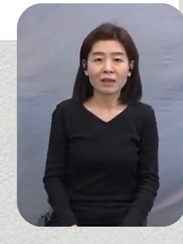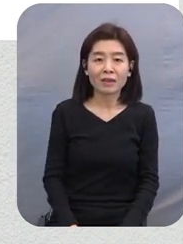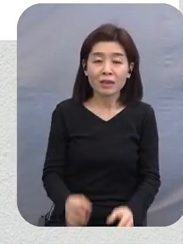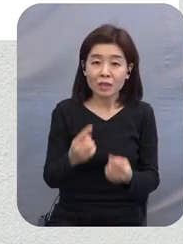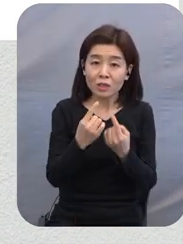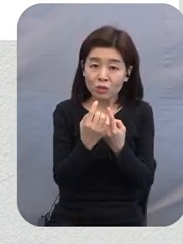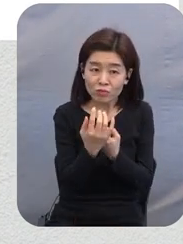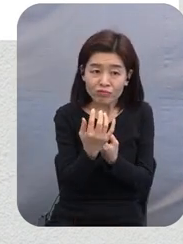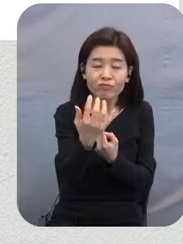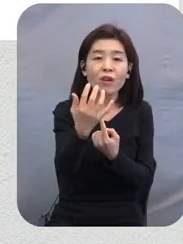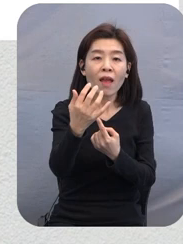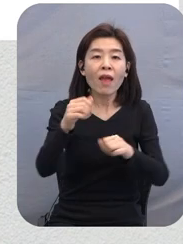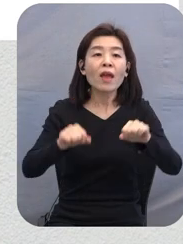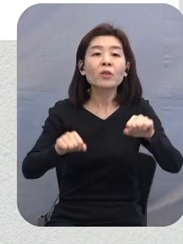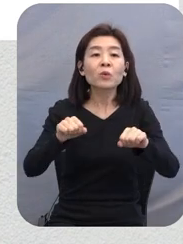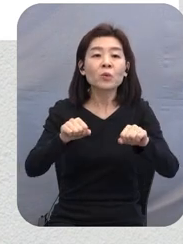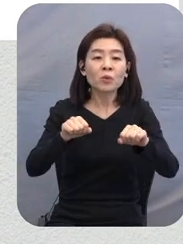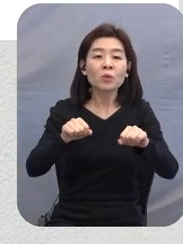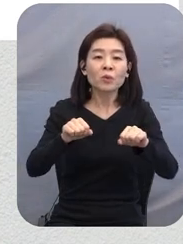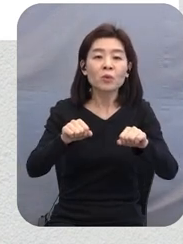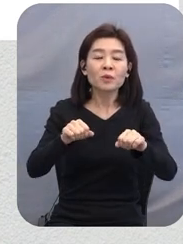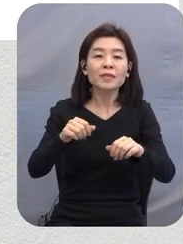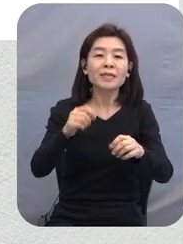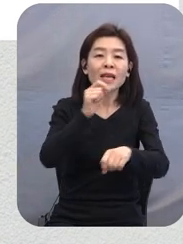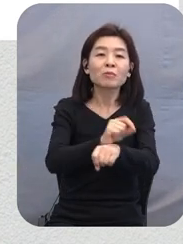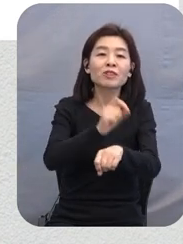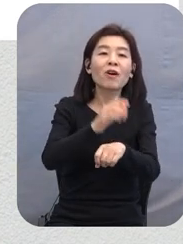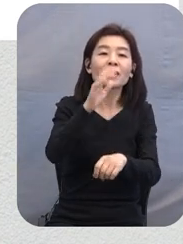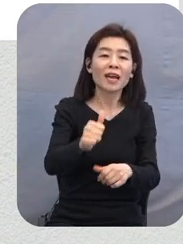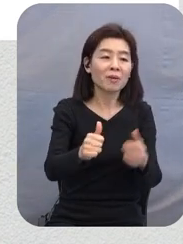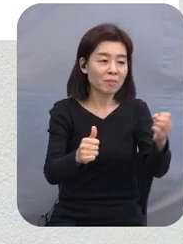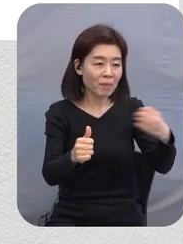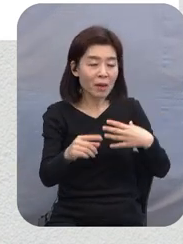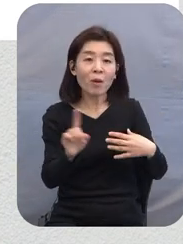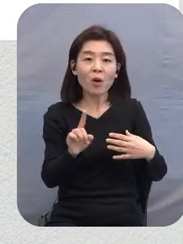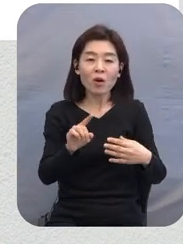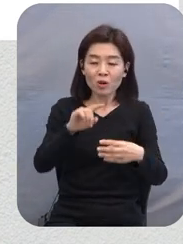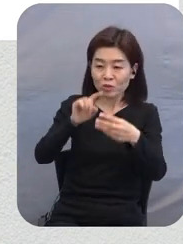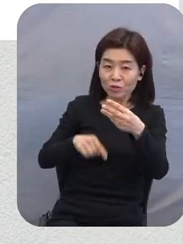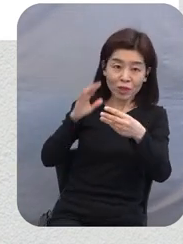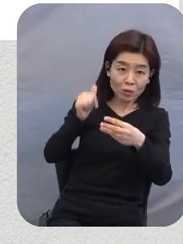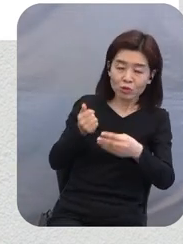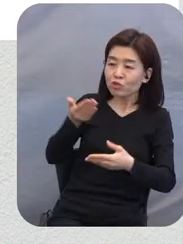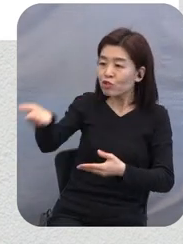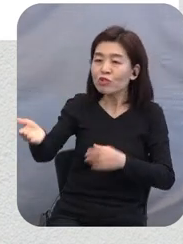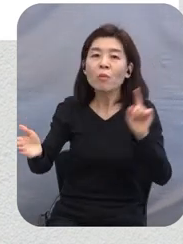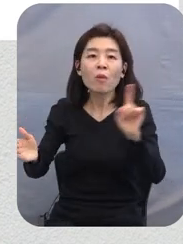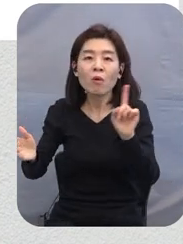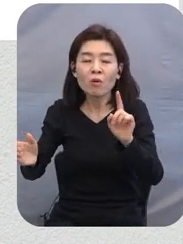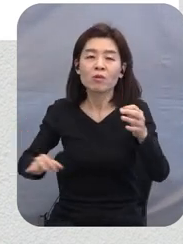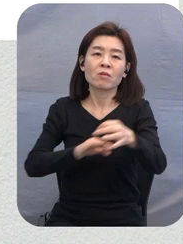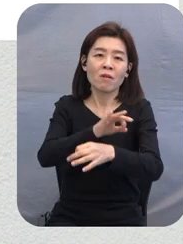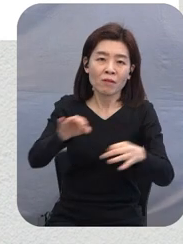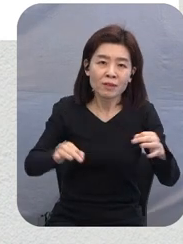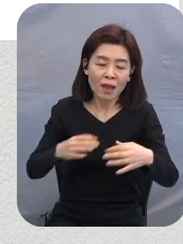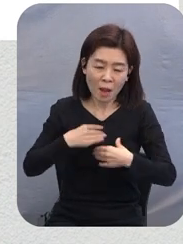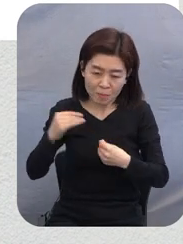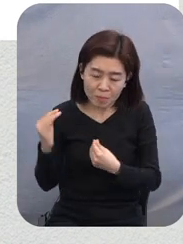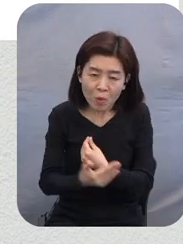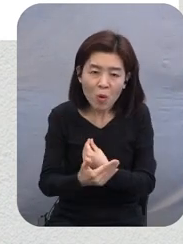촛불행동의 권호혁 사무처장님이 아주 재밌는 얘기를 했어요. 윤석열이 가서 준 거는 경제와 안보와 주권과